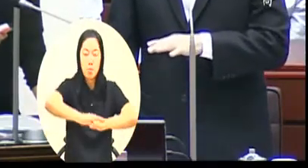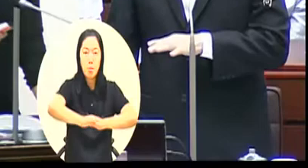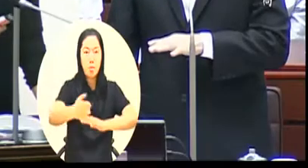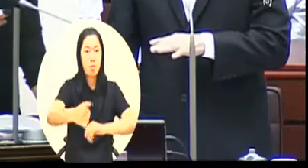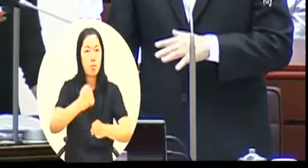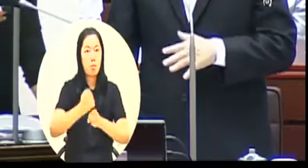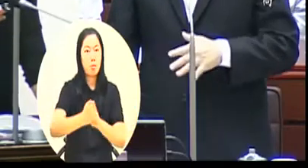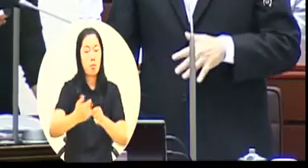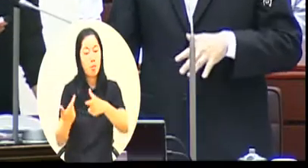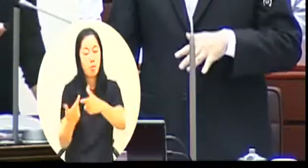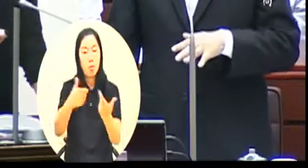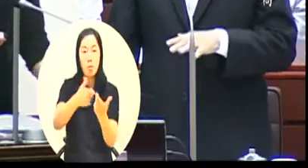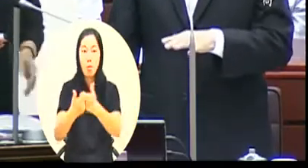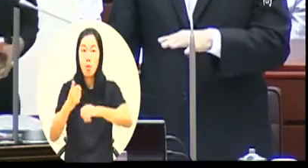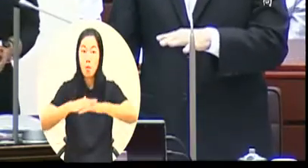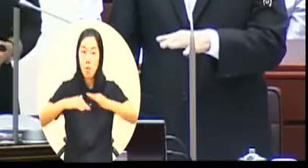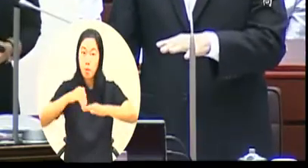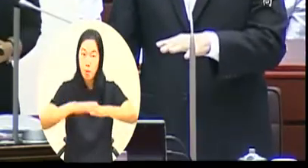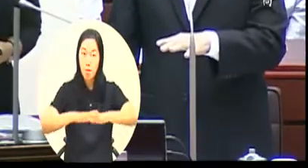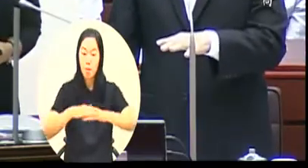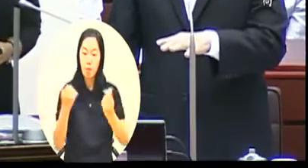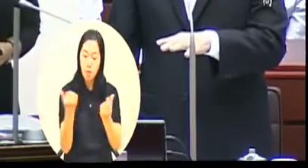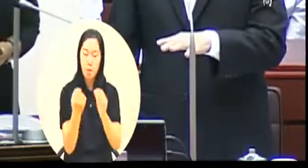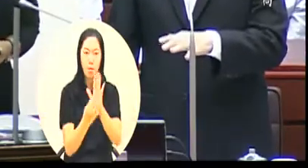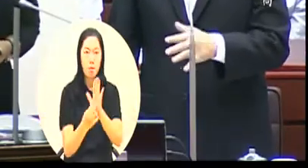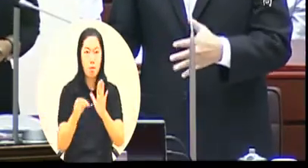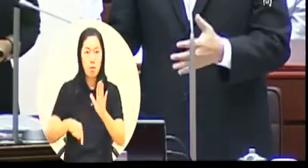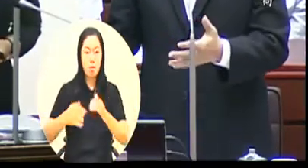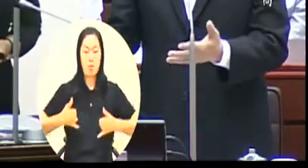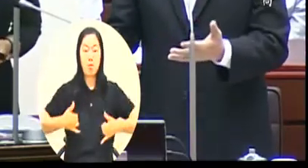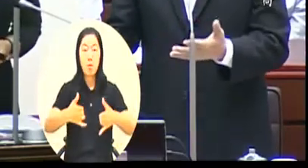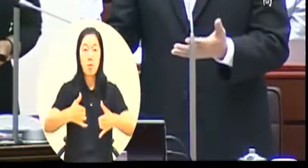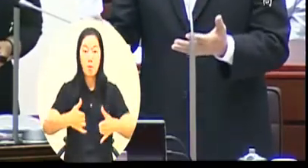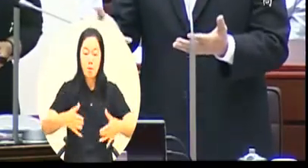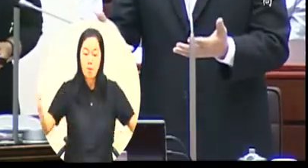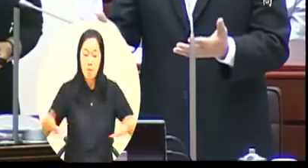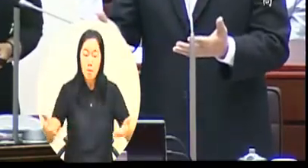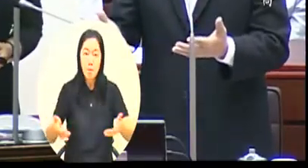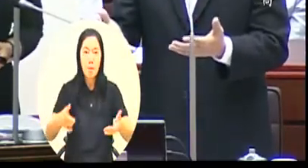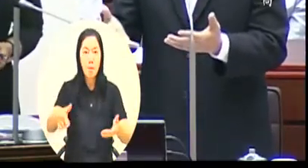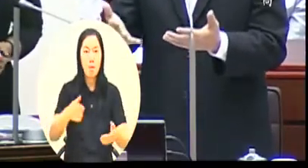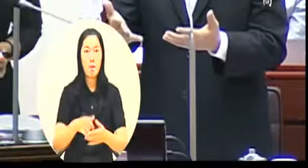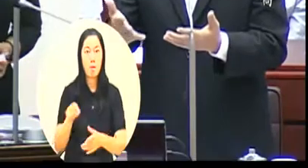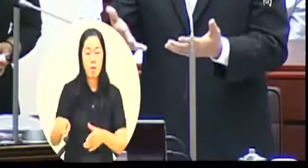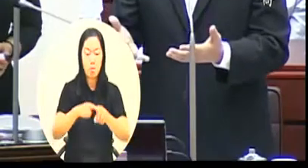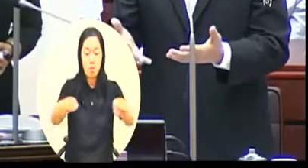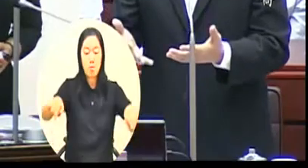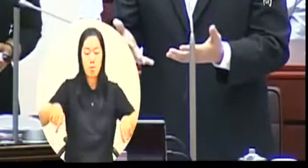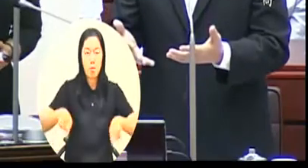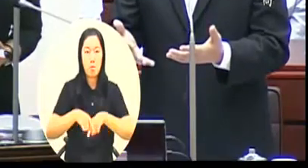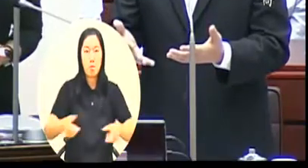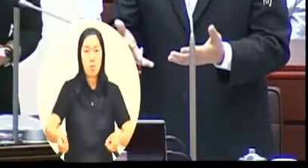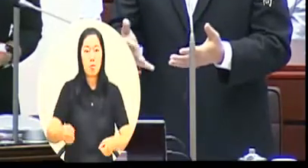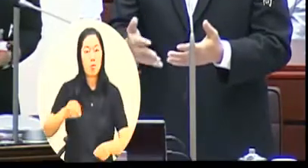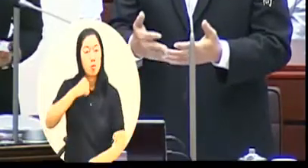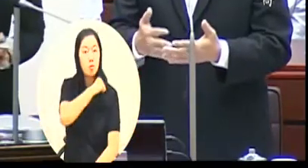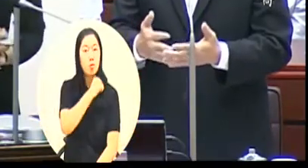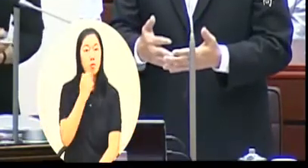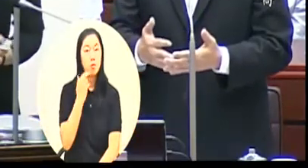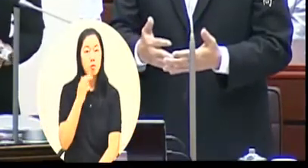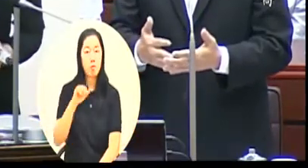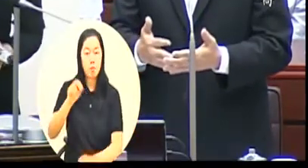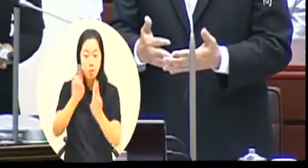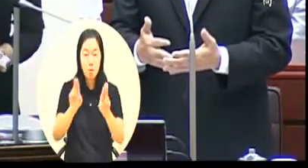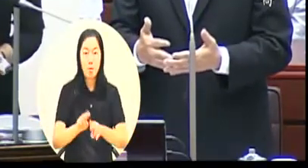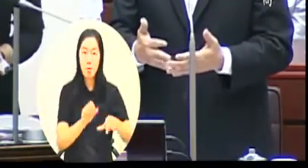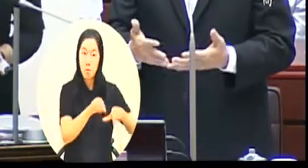互的配合。譬如说我在铺这块土地的时候，以人工挂，譬如说以台电的人工挂，还是中华